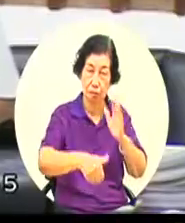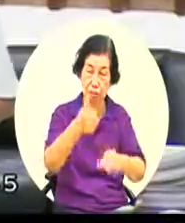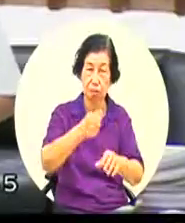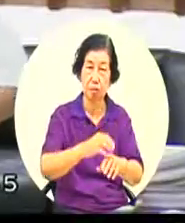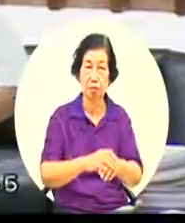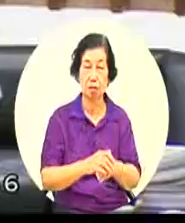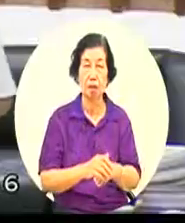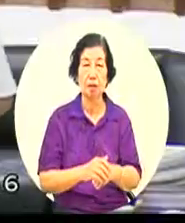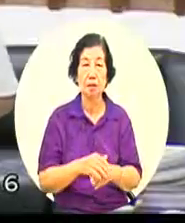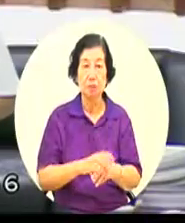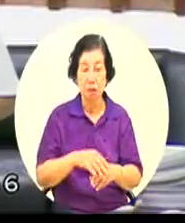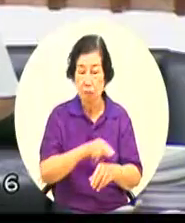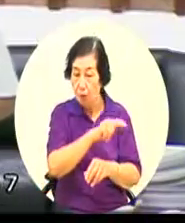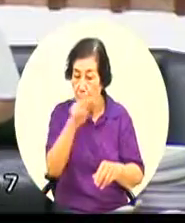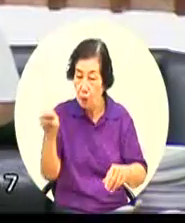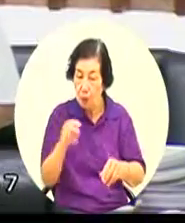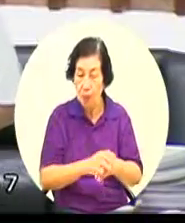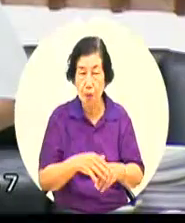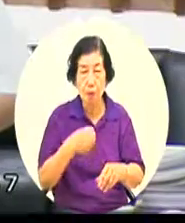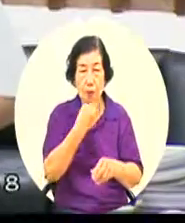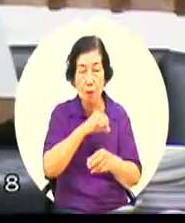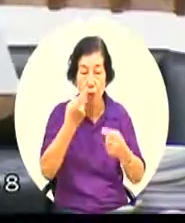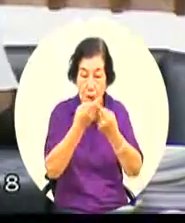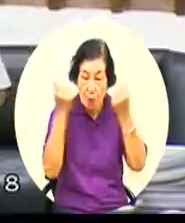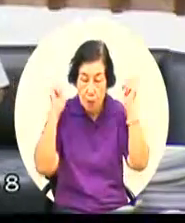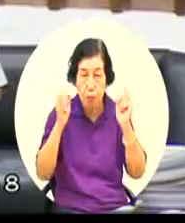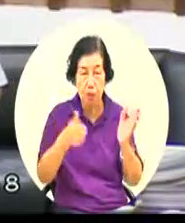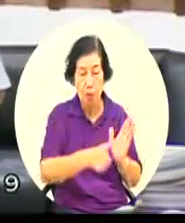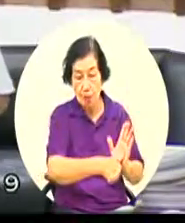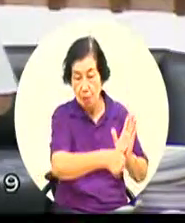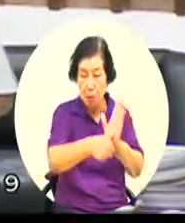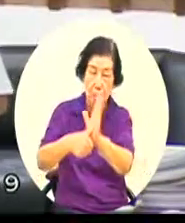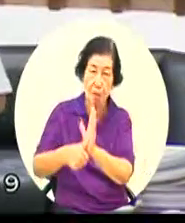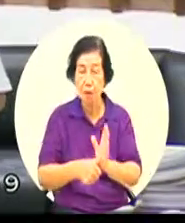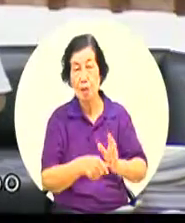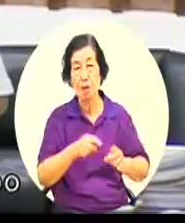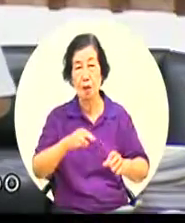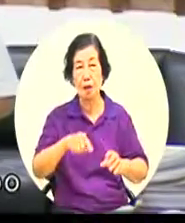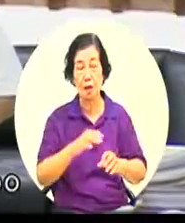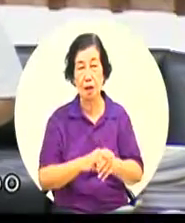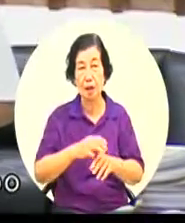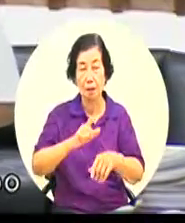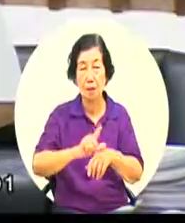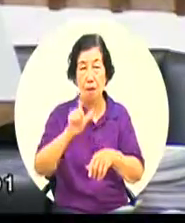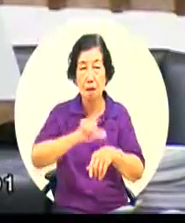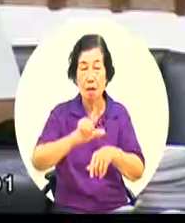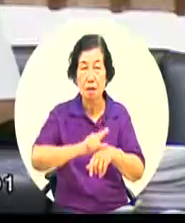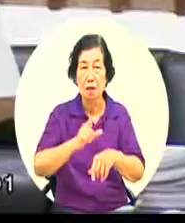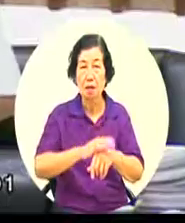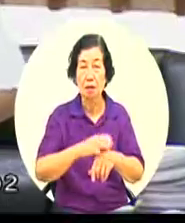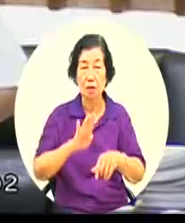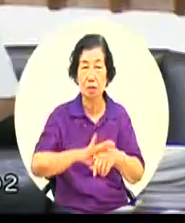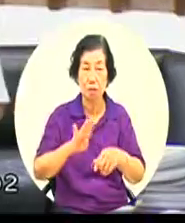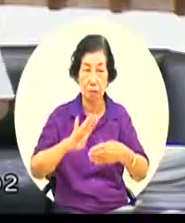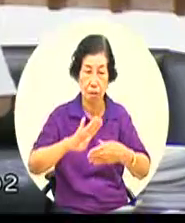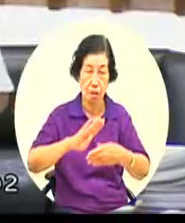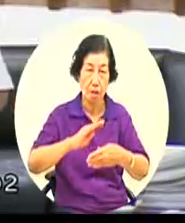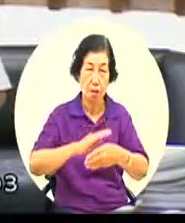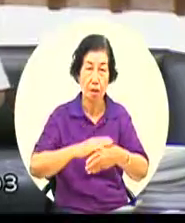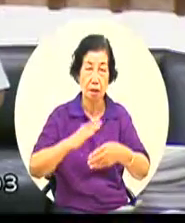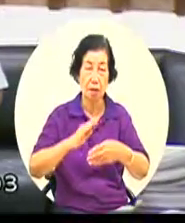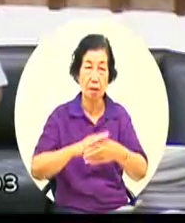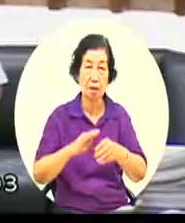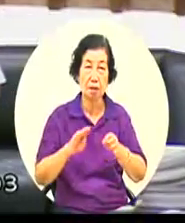老师上课怎么看，你知道吗？就打台大开放课程上 Google 看，你要听什么课，听宪法，你就